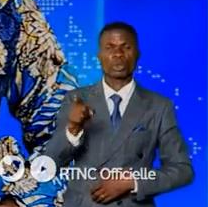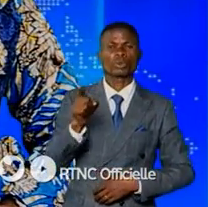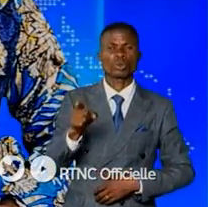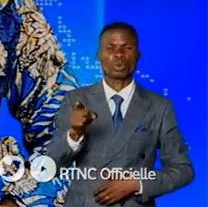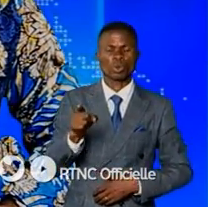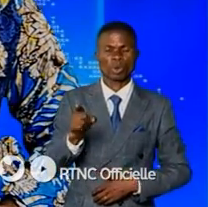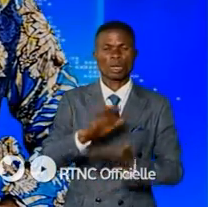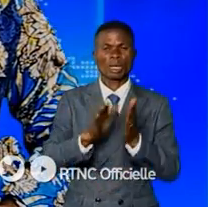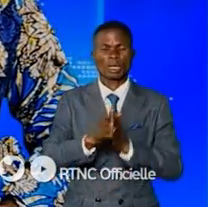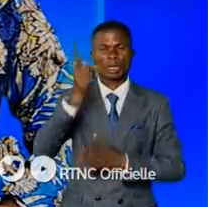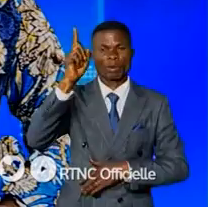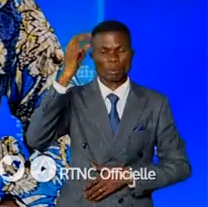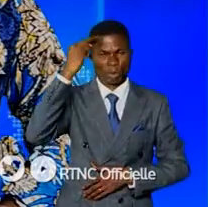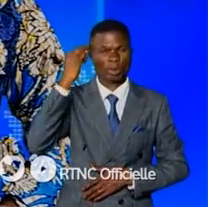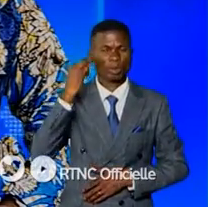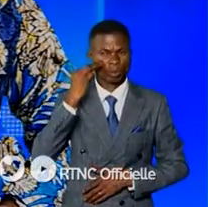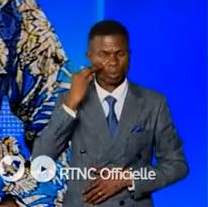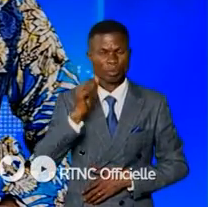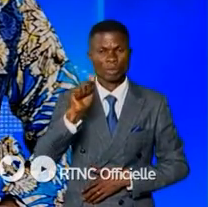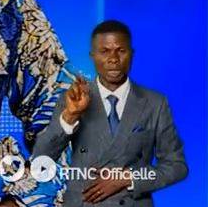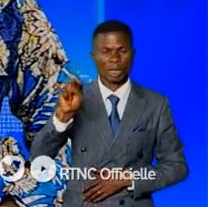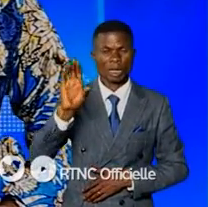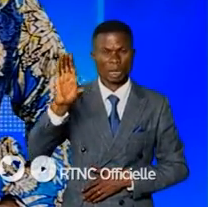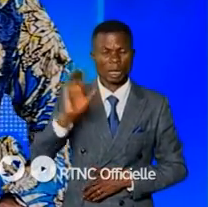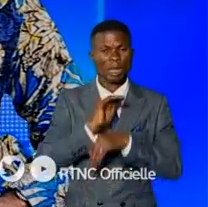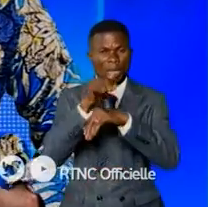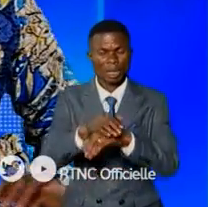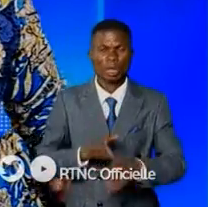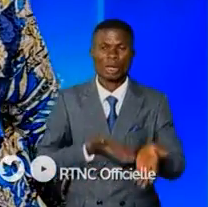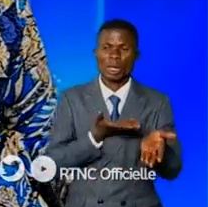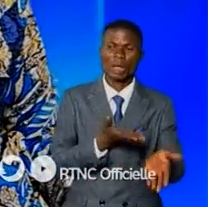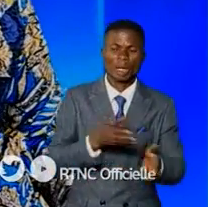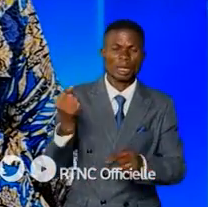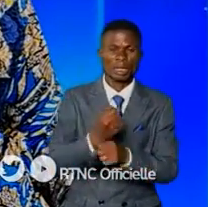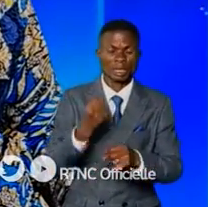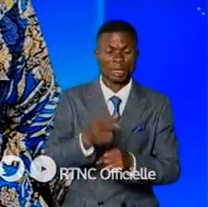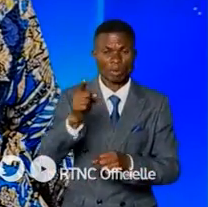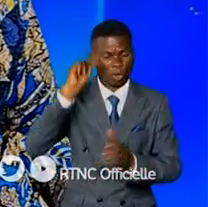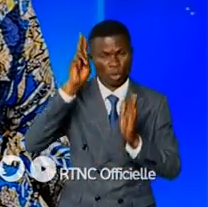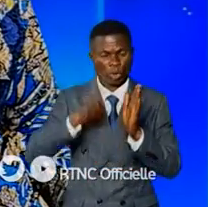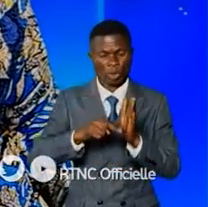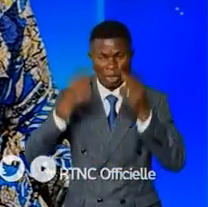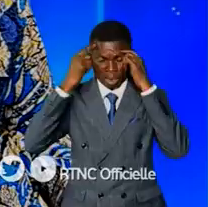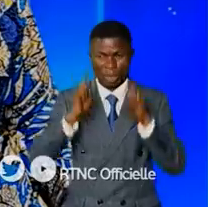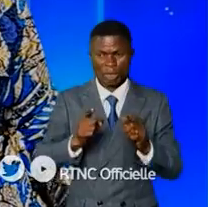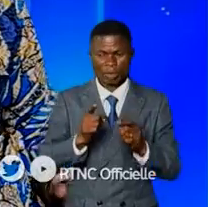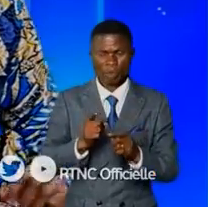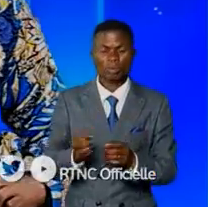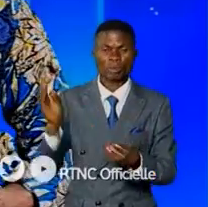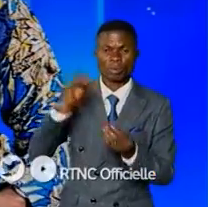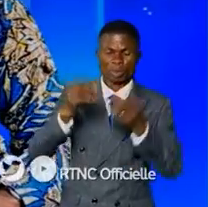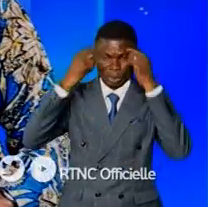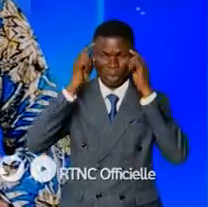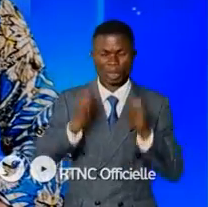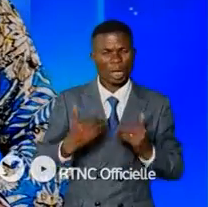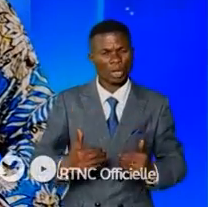sur votre auguste personne, l'ARCA s'engage à accompagner votre action à la tête du gouvernement et tient à réitérer sa